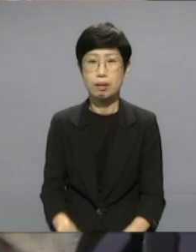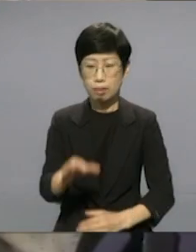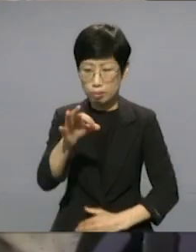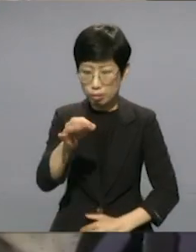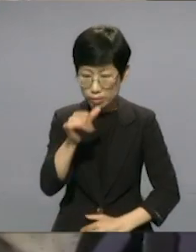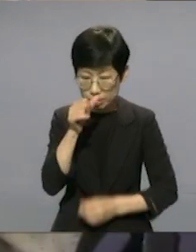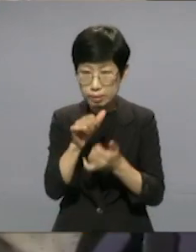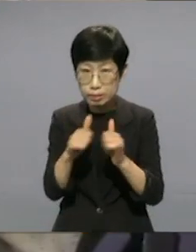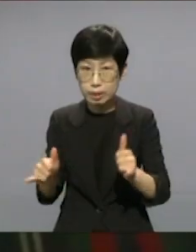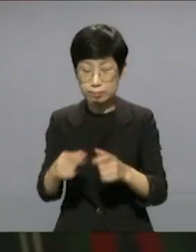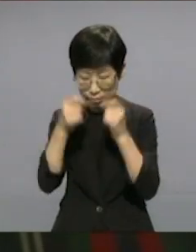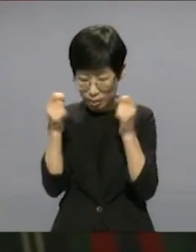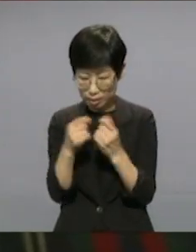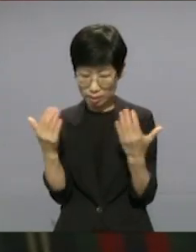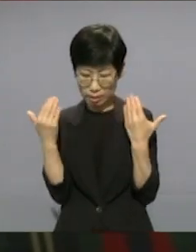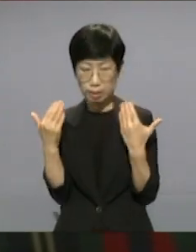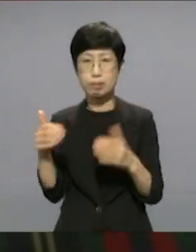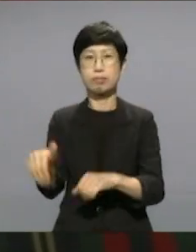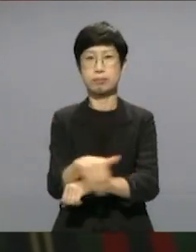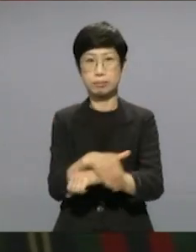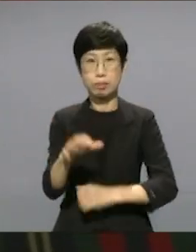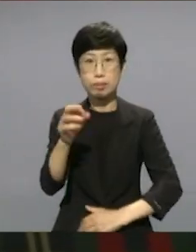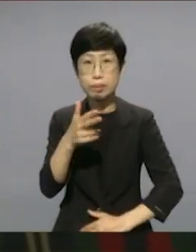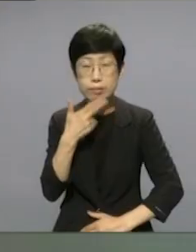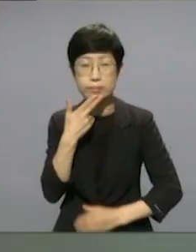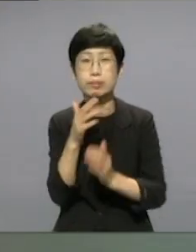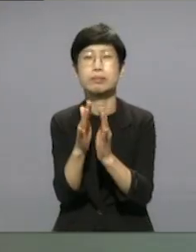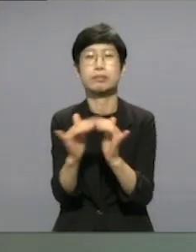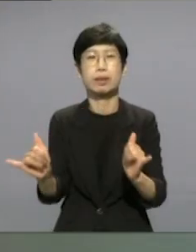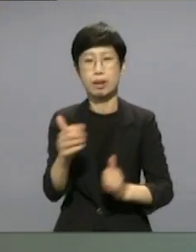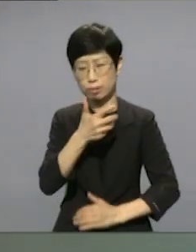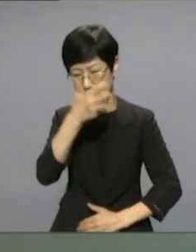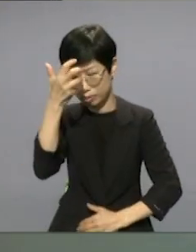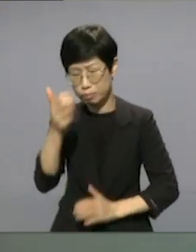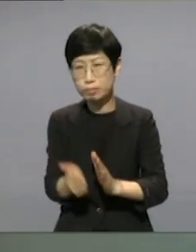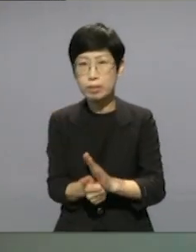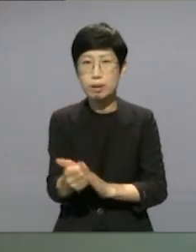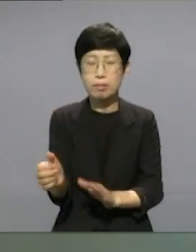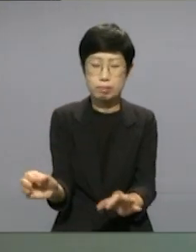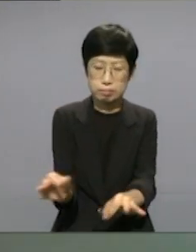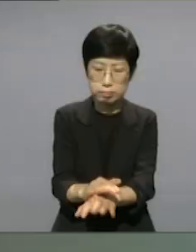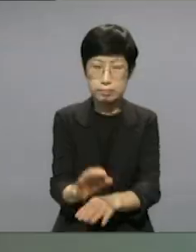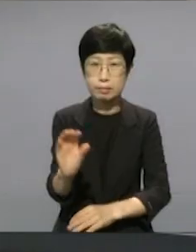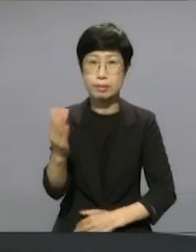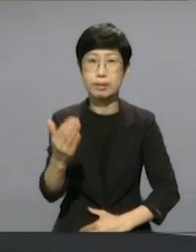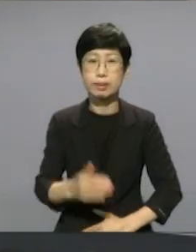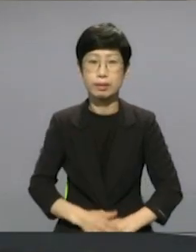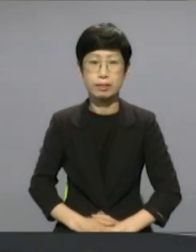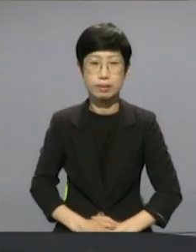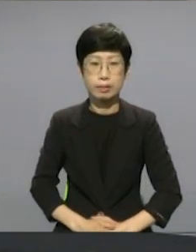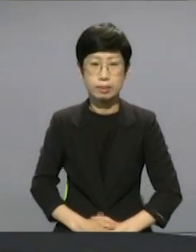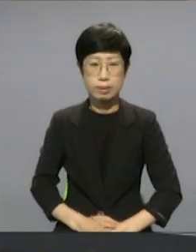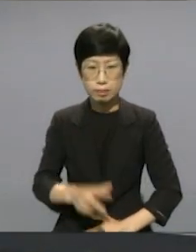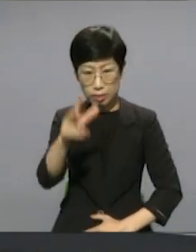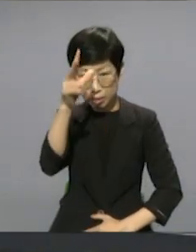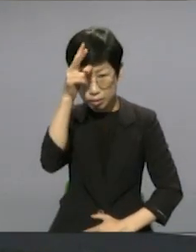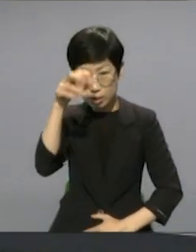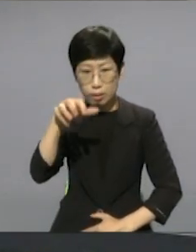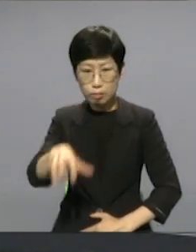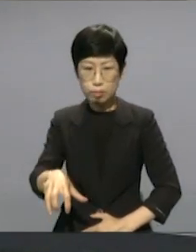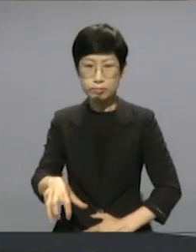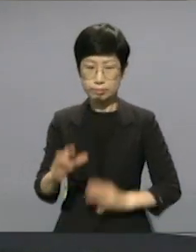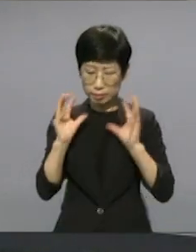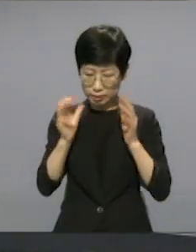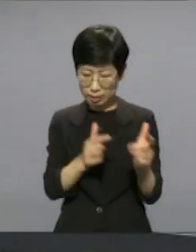있는 사람들은 사립학교를 택하고 돈 없는 서민들은 꿈도 희망도 잃어가고 있습니다. I don't think that I